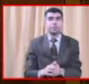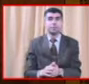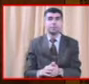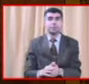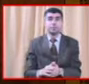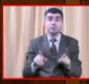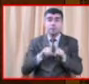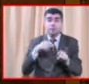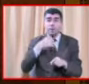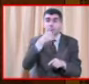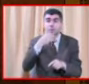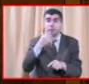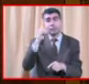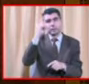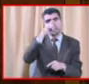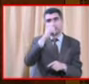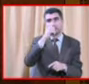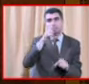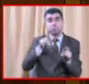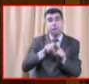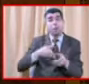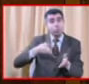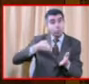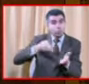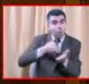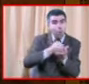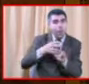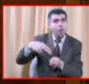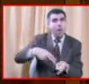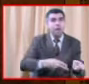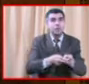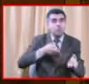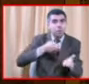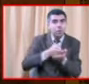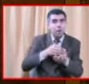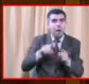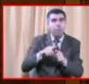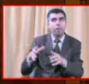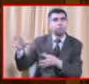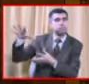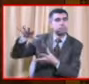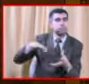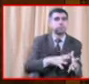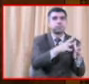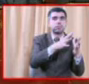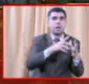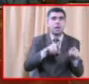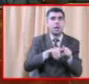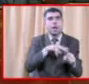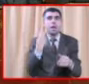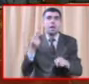ومع كامل الاسف دخلوا الواد، وراكم عرفتوا من بعد اش